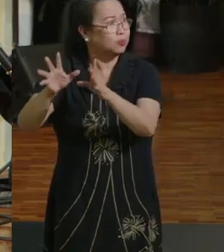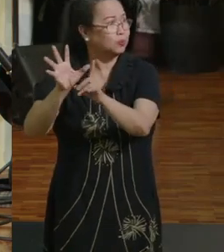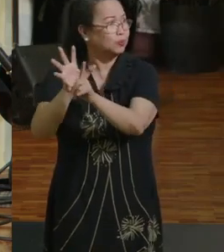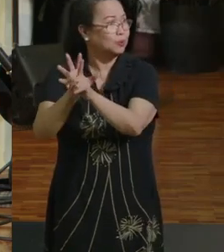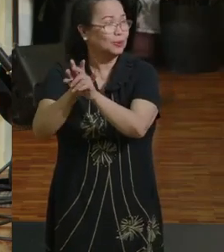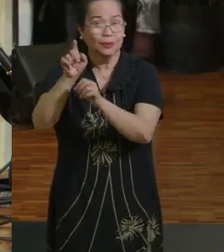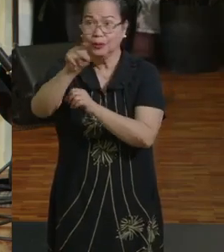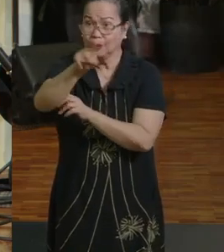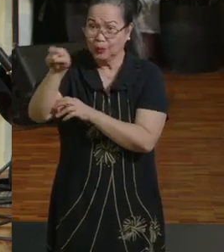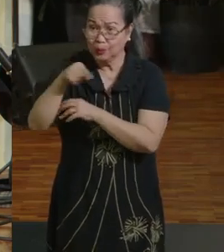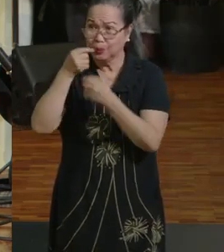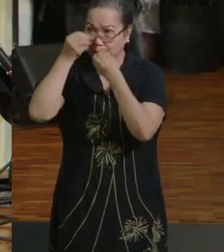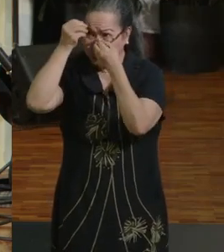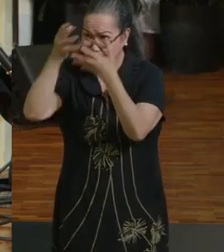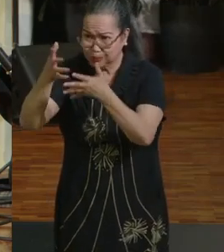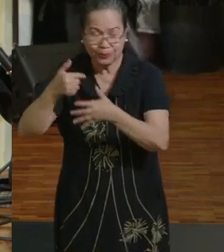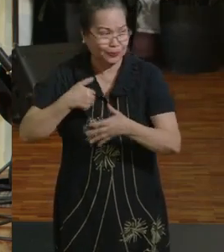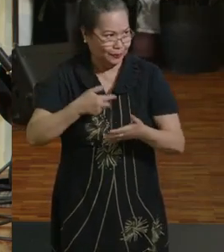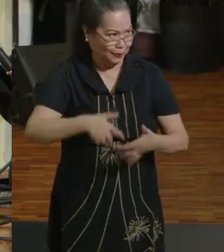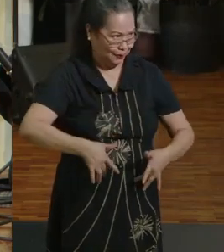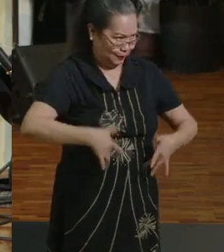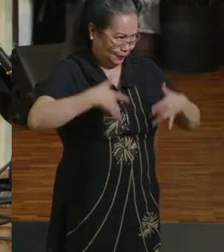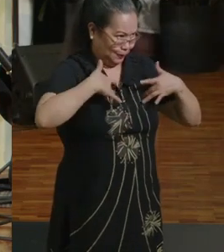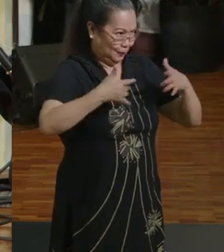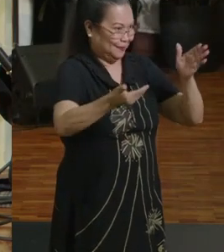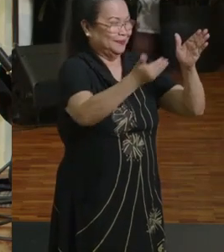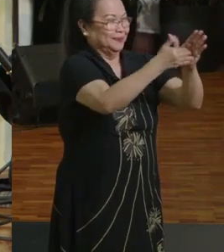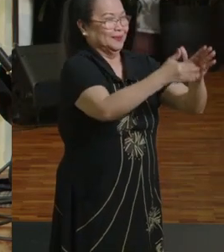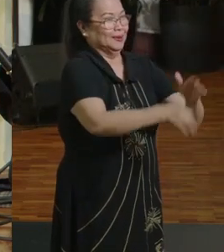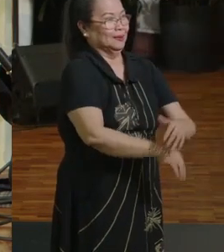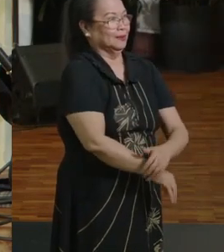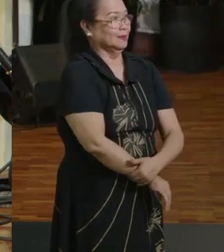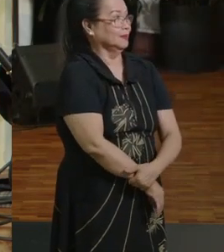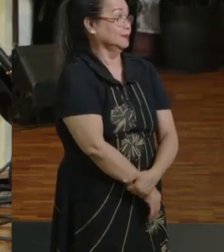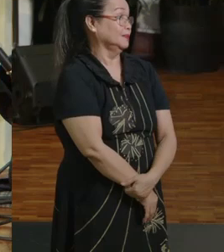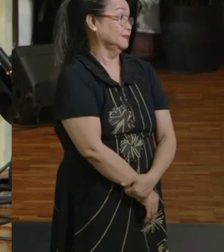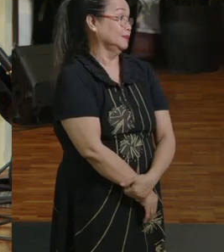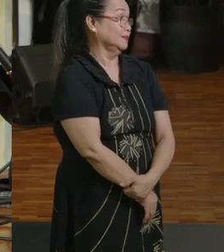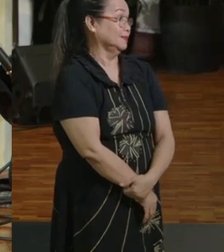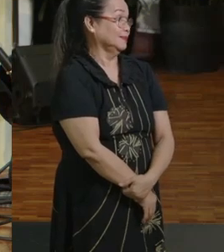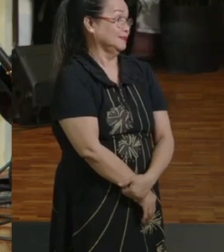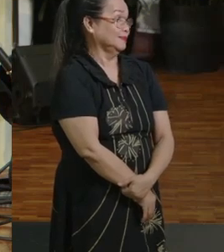mga alagad na ako ay nabuhay na maguli.